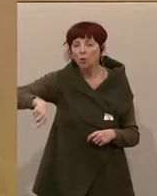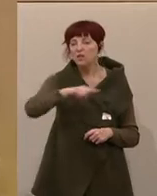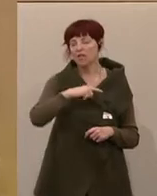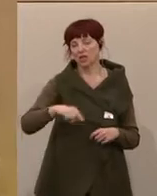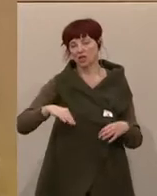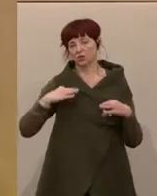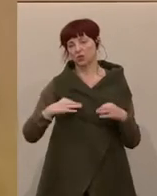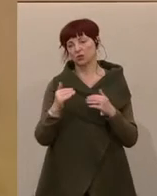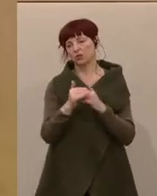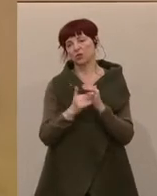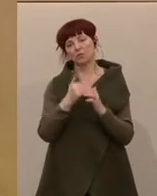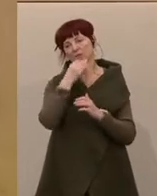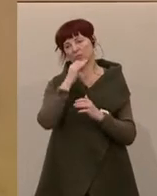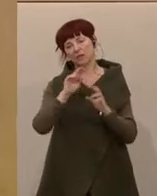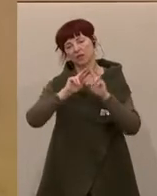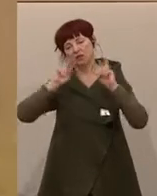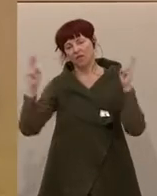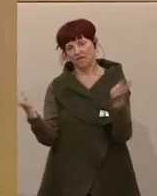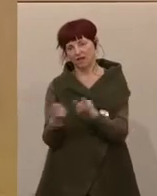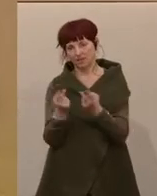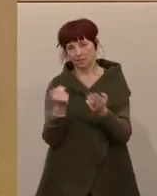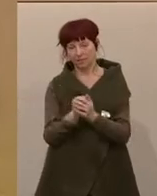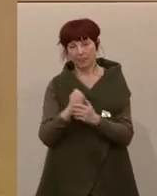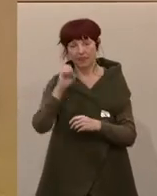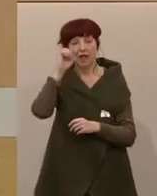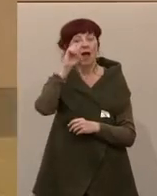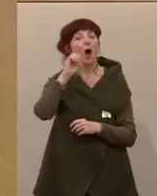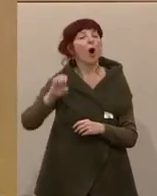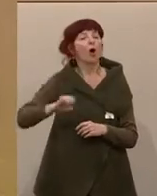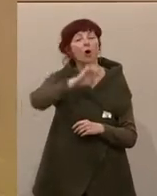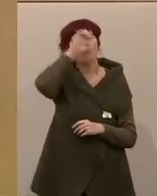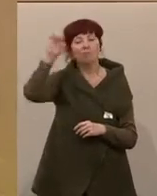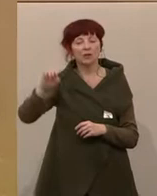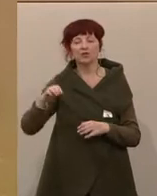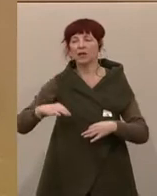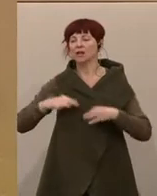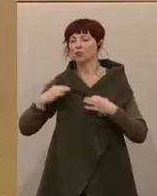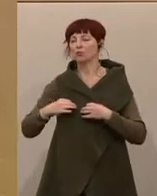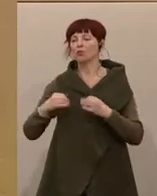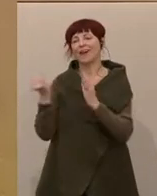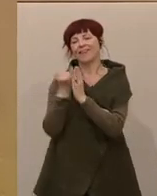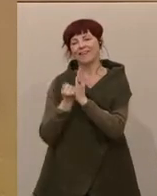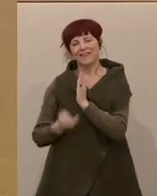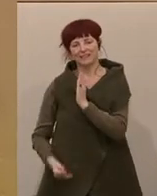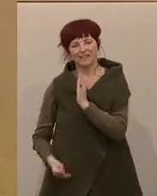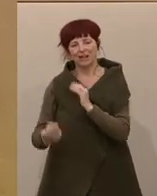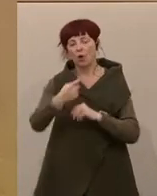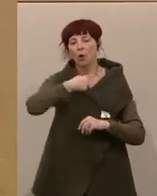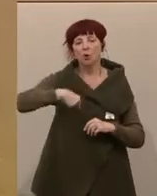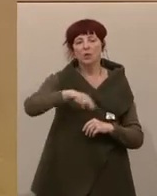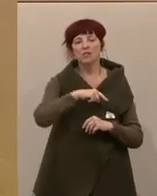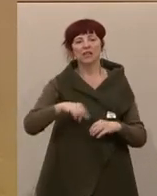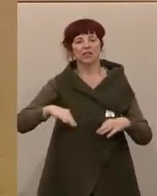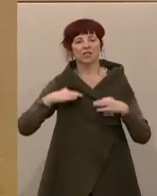ist. Laut European Health Index ist unser Gesundheitssystem in den letzten